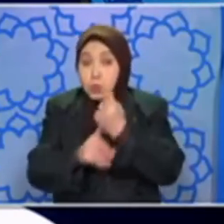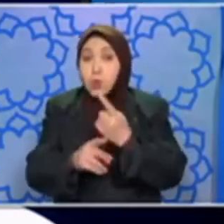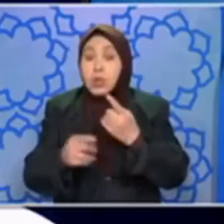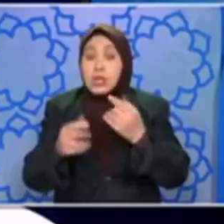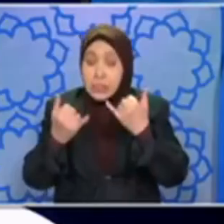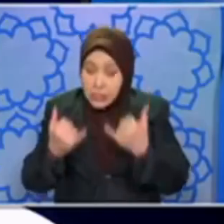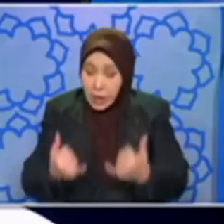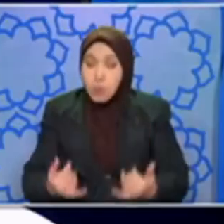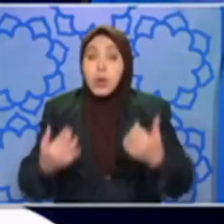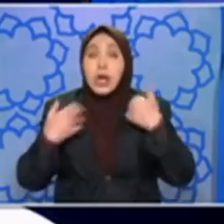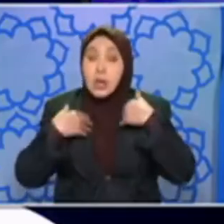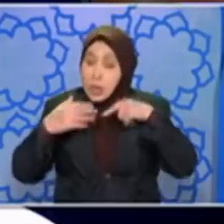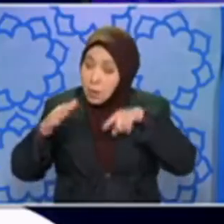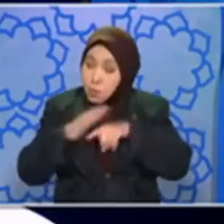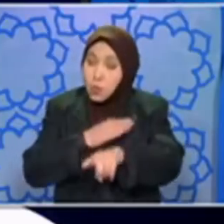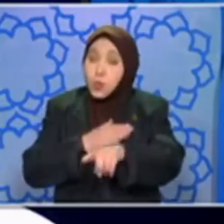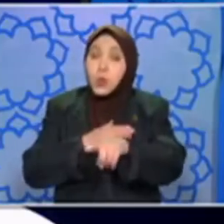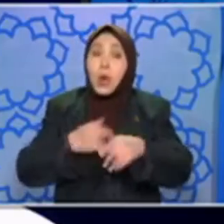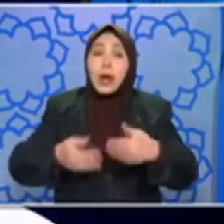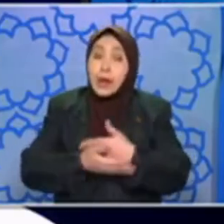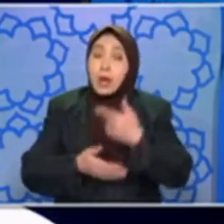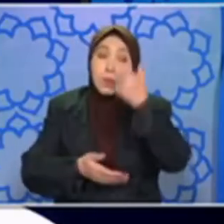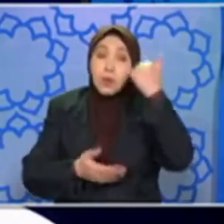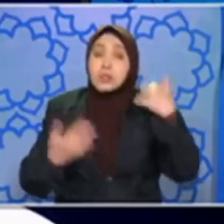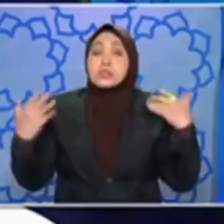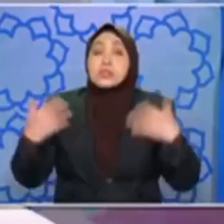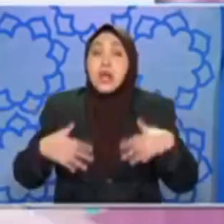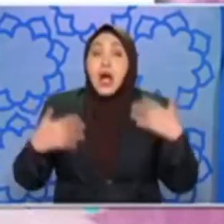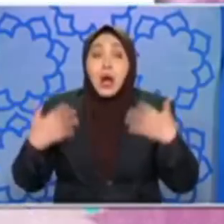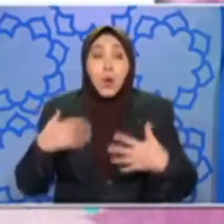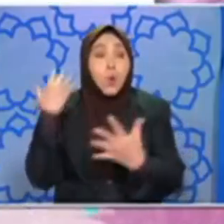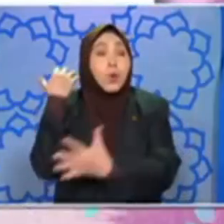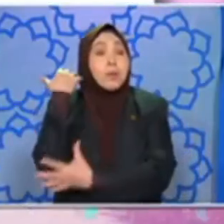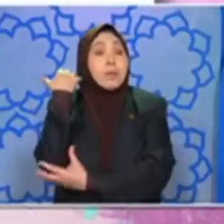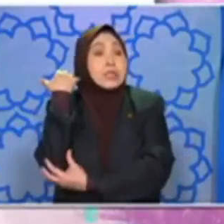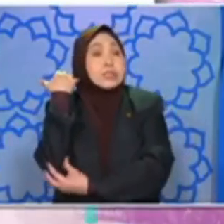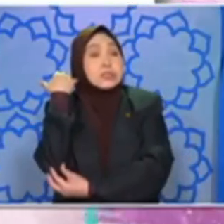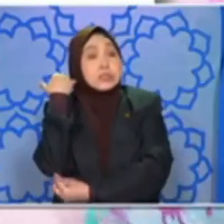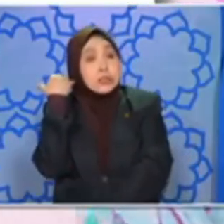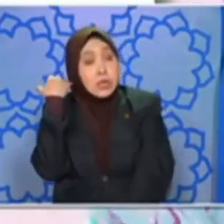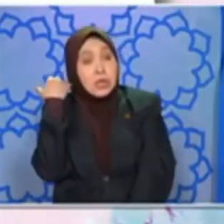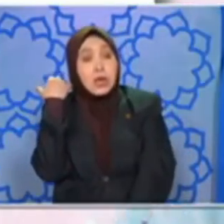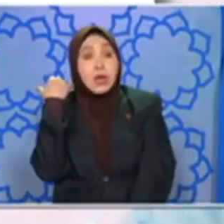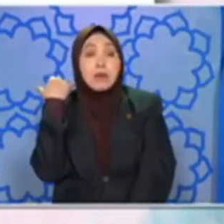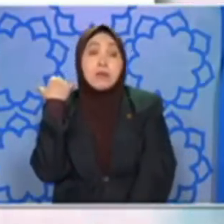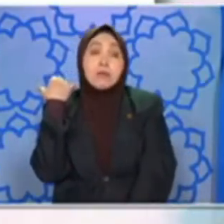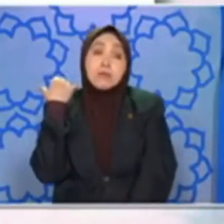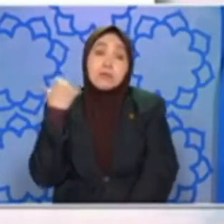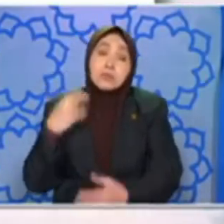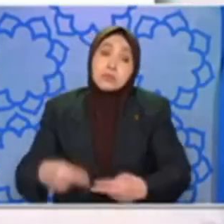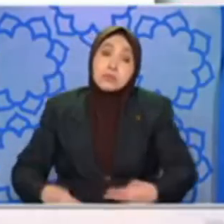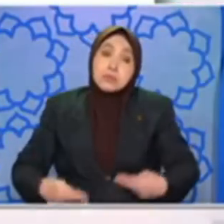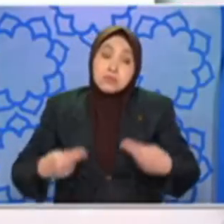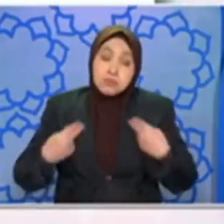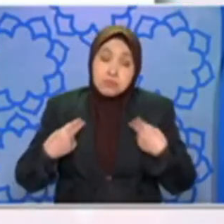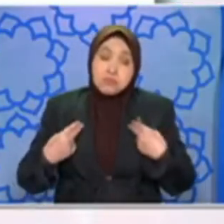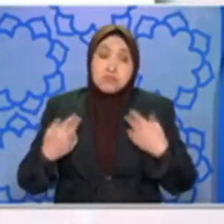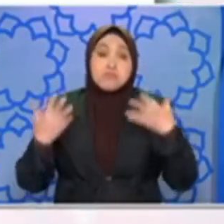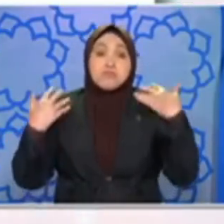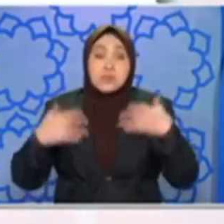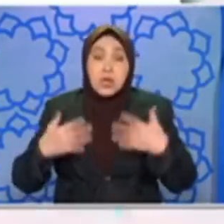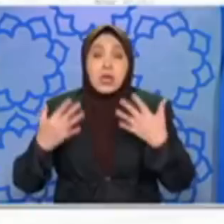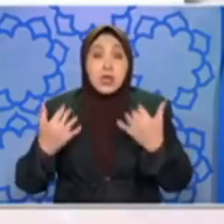pun ada yang bunuh anak kerana takut kepada imlaq, ya, takut kepada kemiskinan, ya, takut terutama